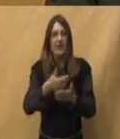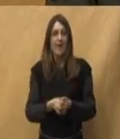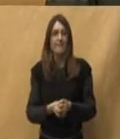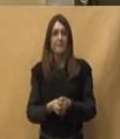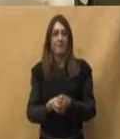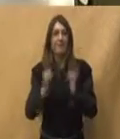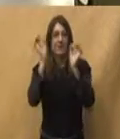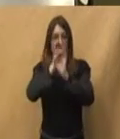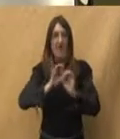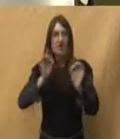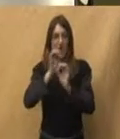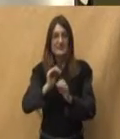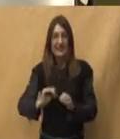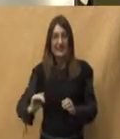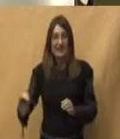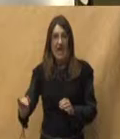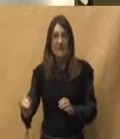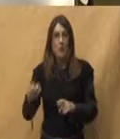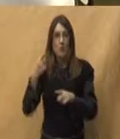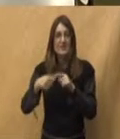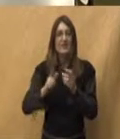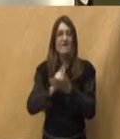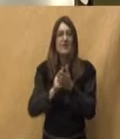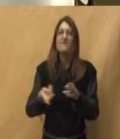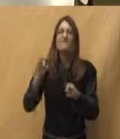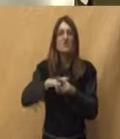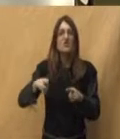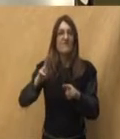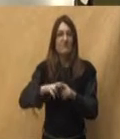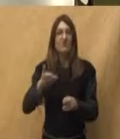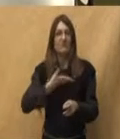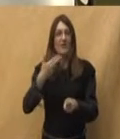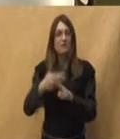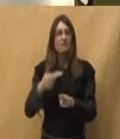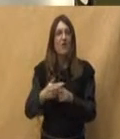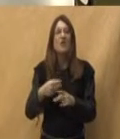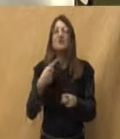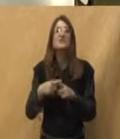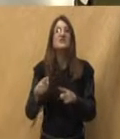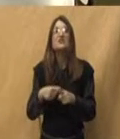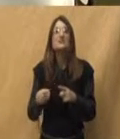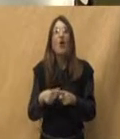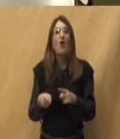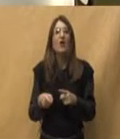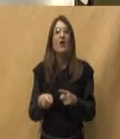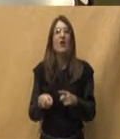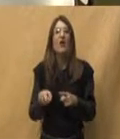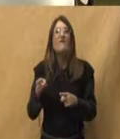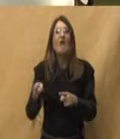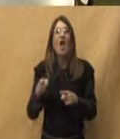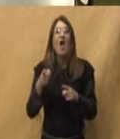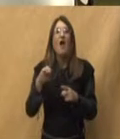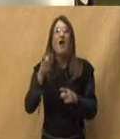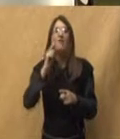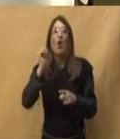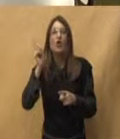Nažalost, djeca u posljednje vrijeme sve više oboljevaju, što je sigurno rezultat po meni najviše kontaminacije